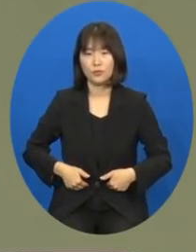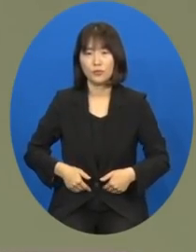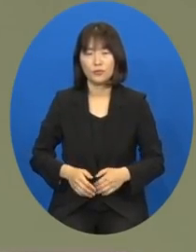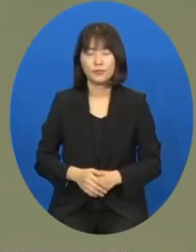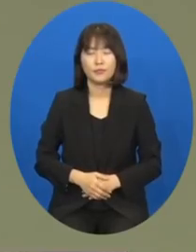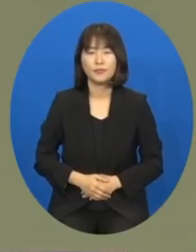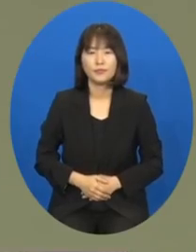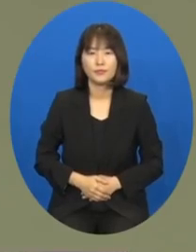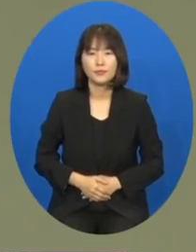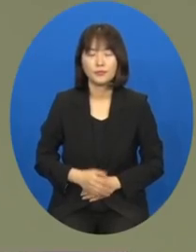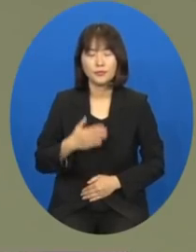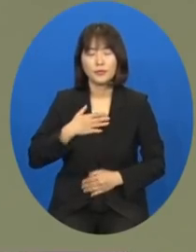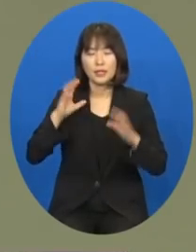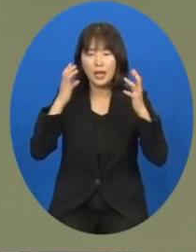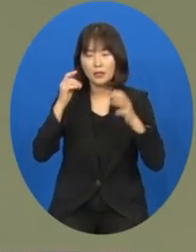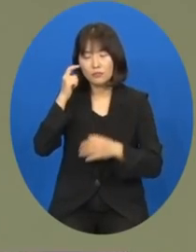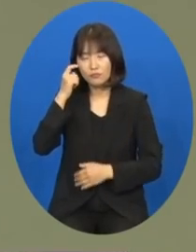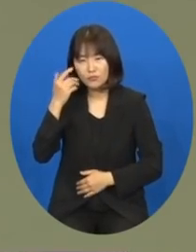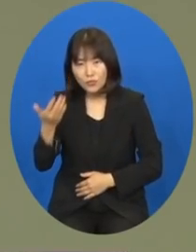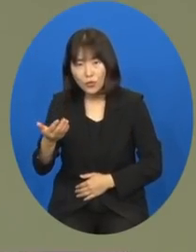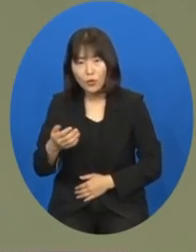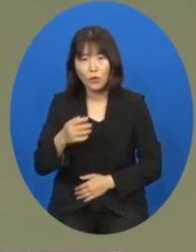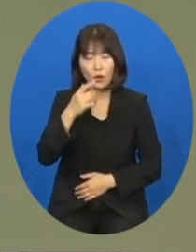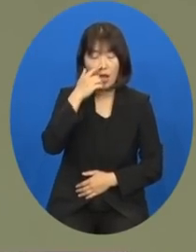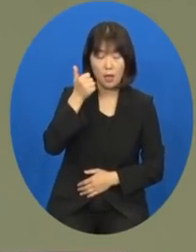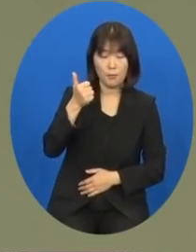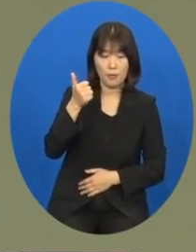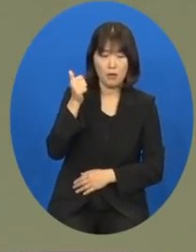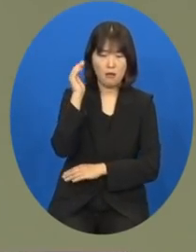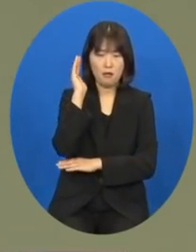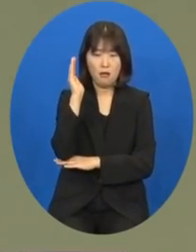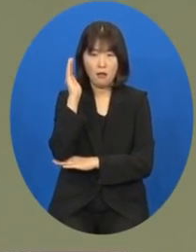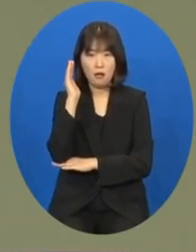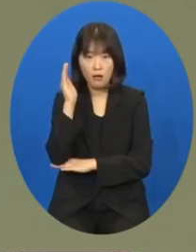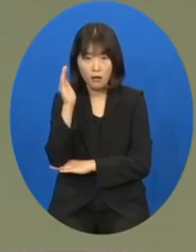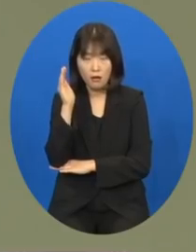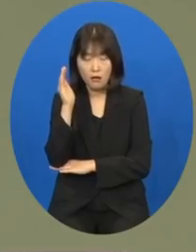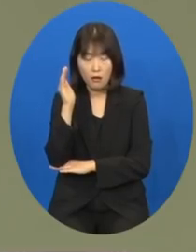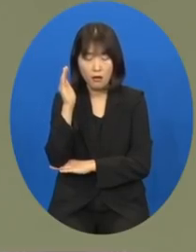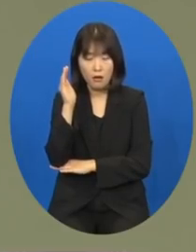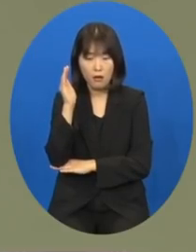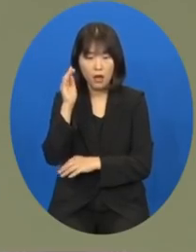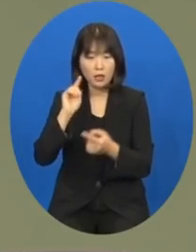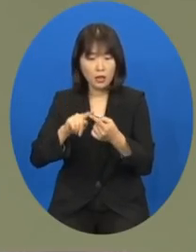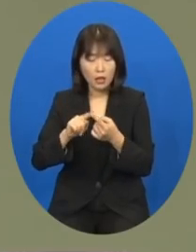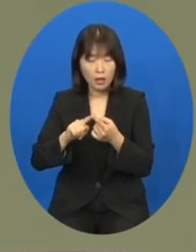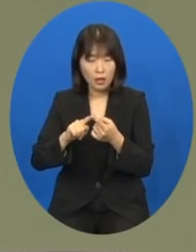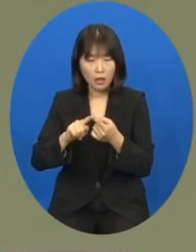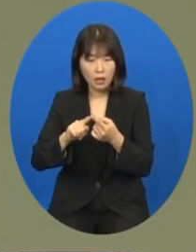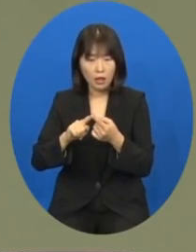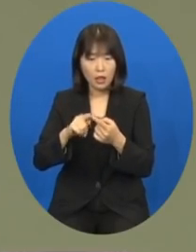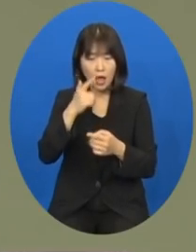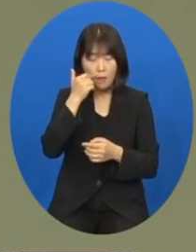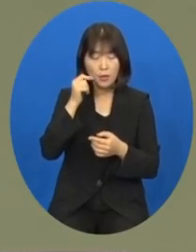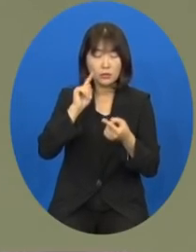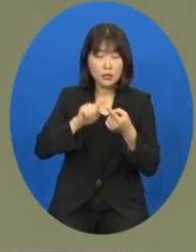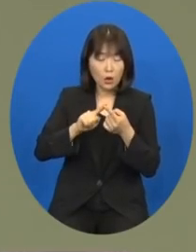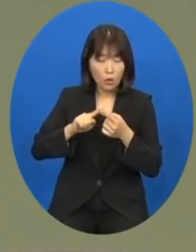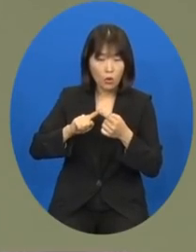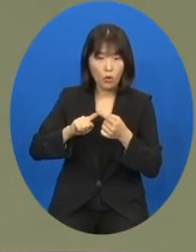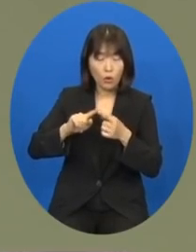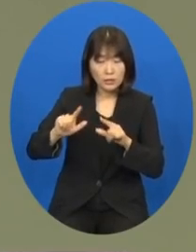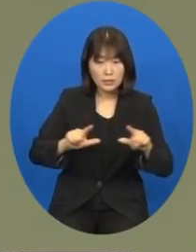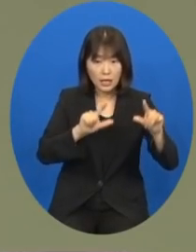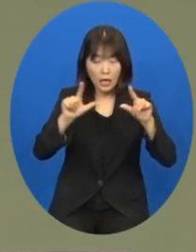종종 저는 아이들에게 물어봐요 아빠가 저자는 말씀 아빠는 그대로 살아 간다고 생각하니 그